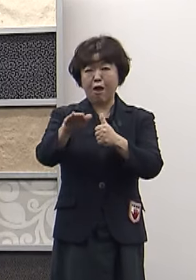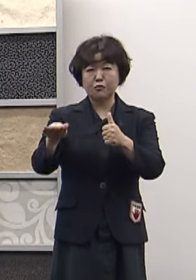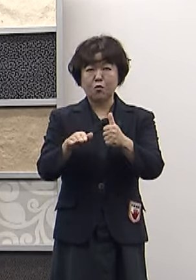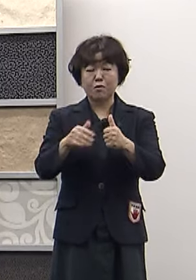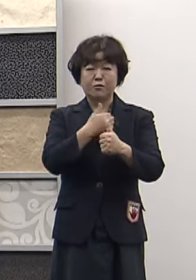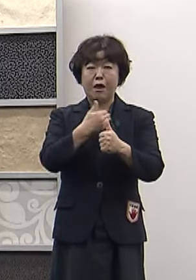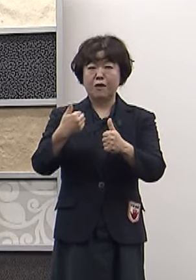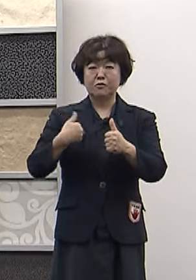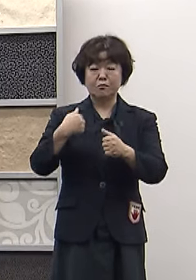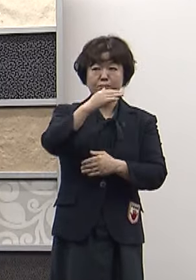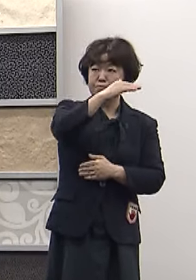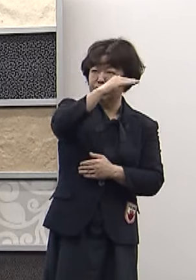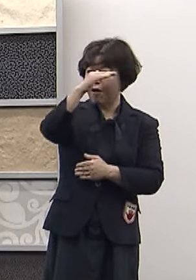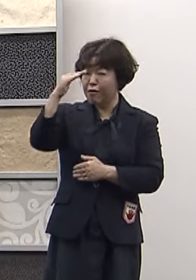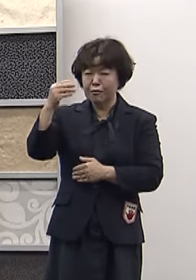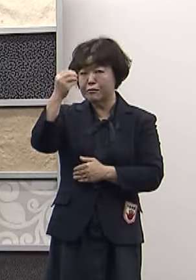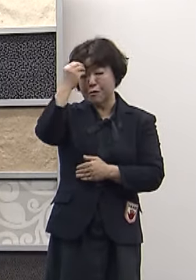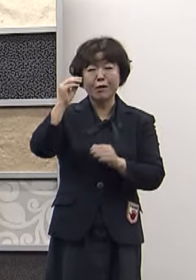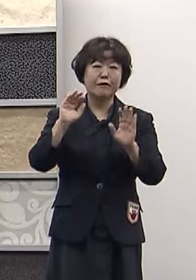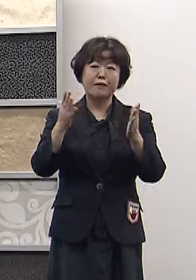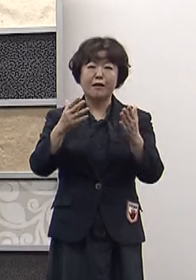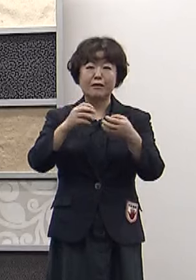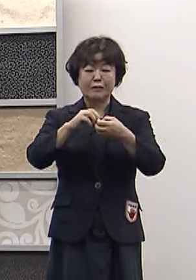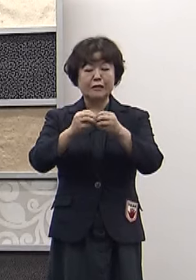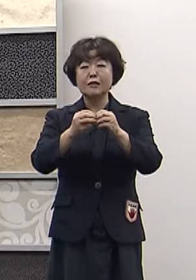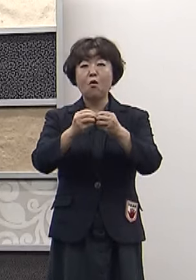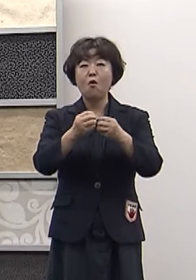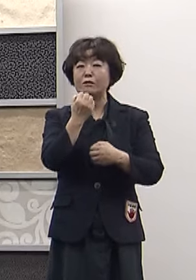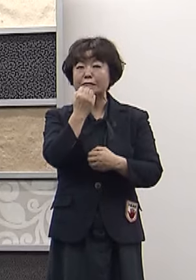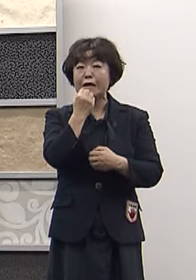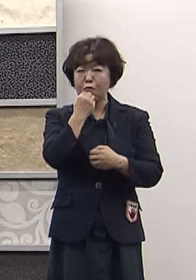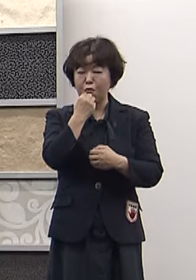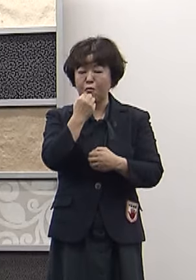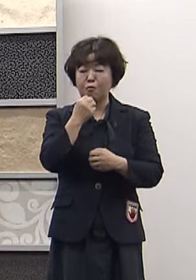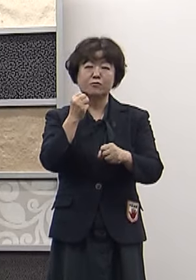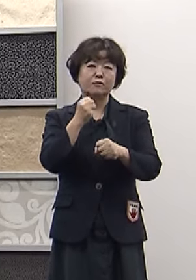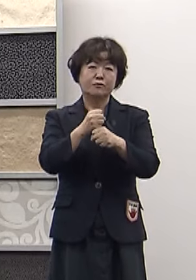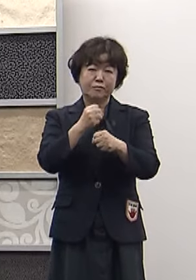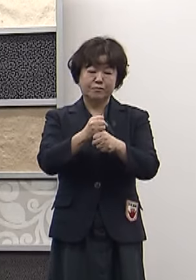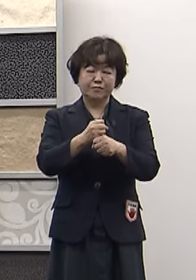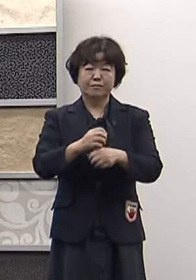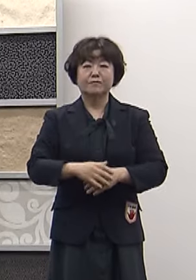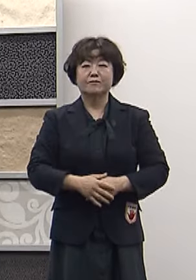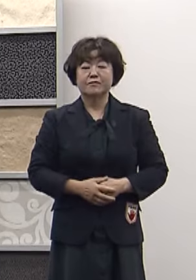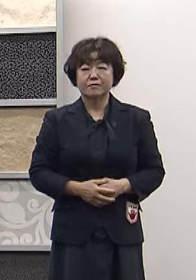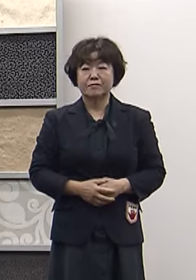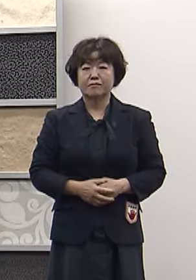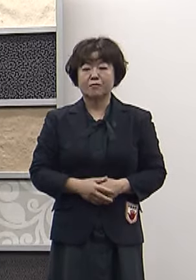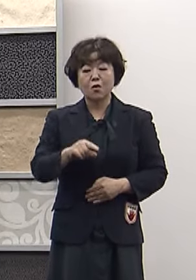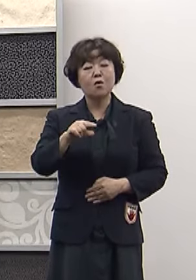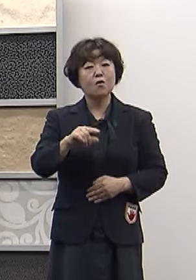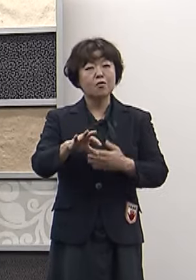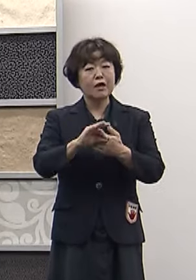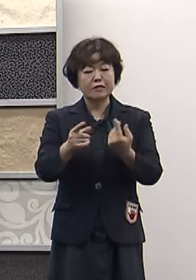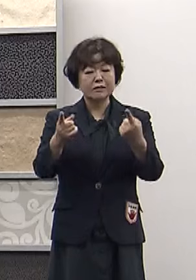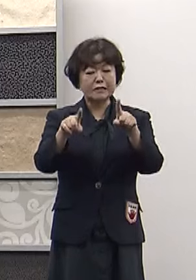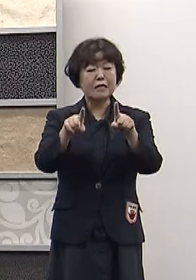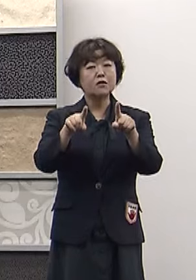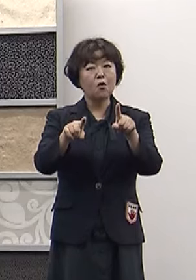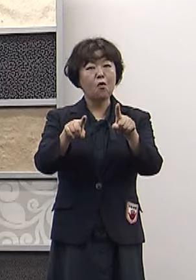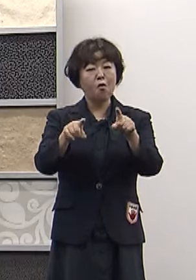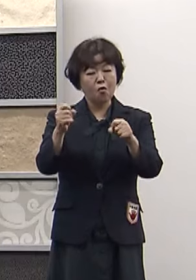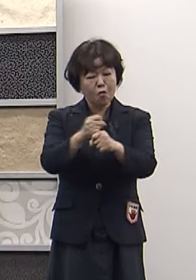景観にも配慮し色は茶色系をベースにいたします。この仮設ゲート設置に4日